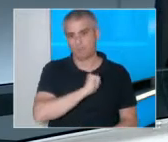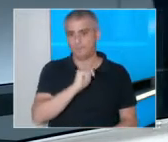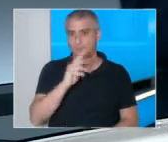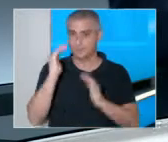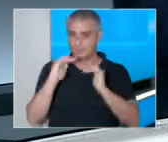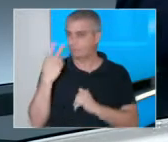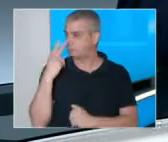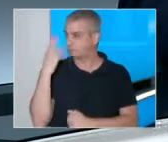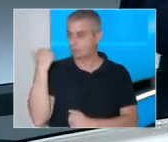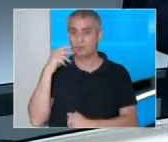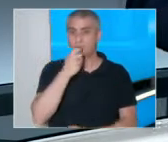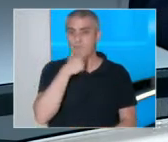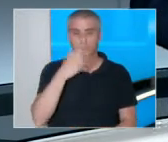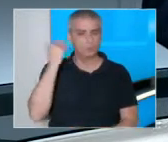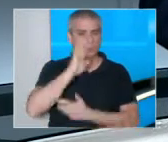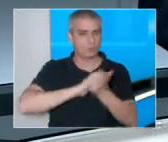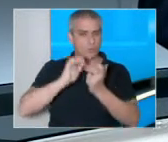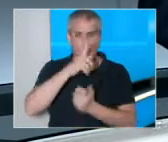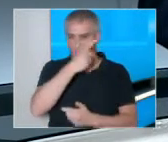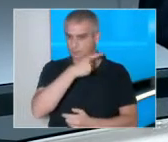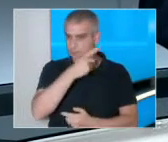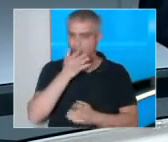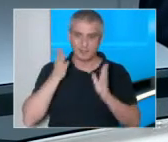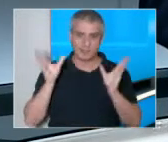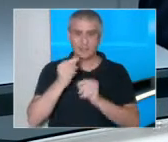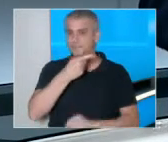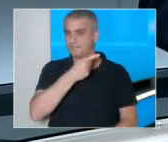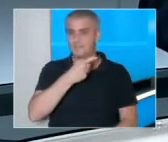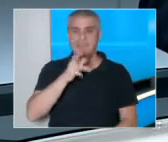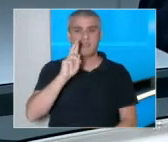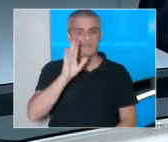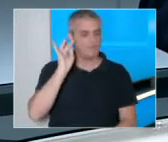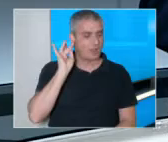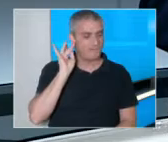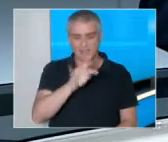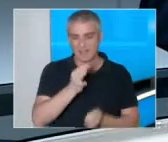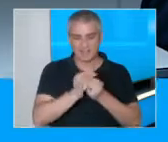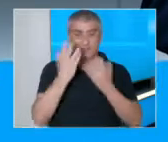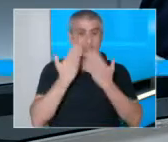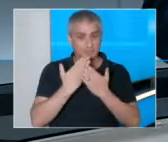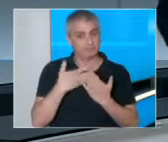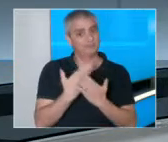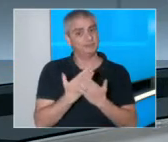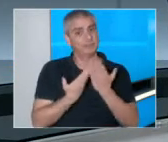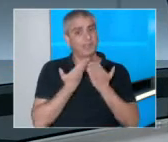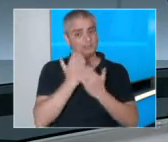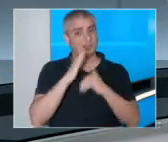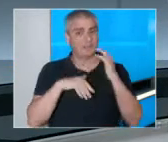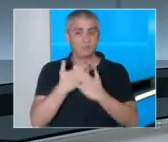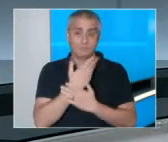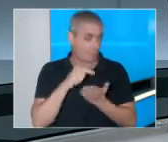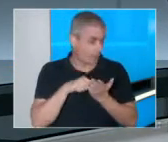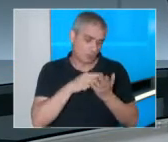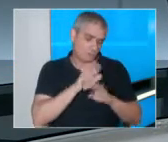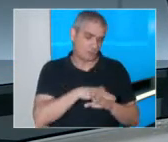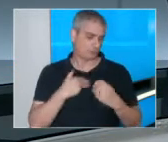פחות ממה שראינו ממנסור עבאס במהומות בלוד, שהוא הלך אז עם יאיר רביבו וגינה את הצתת בית הכנסת. והציע עזרה בבנייה מחדש. וזה קורה בגלל